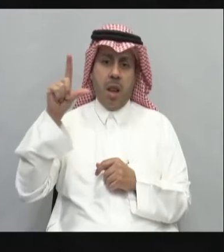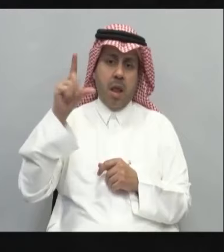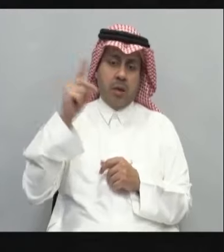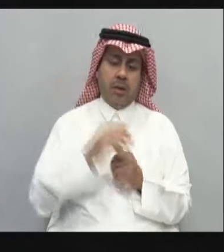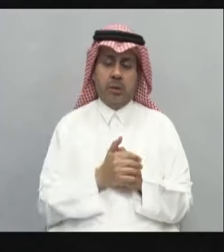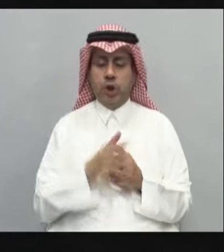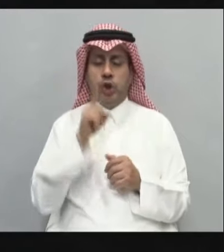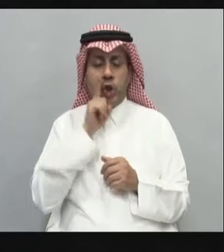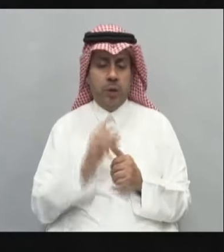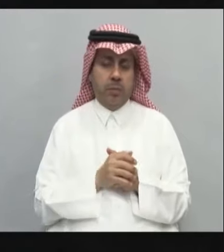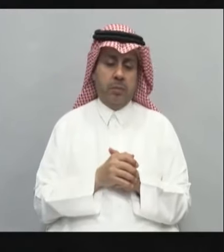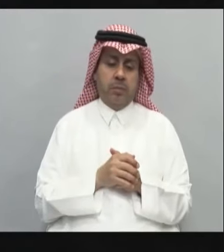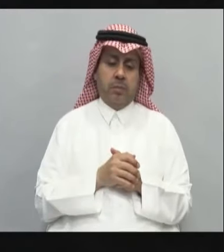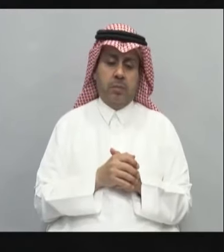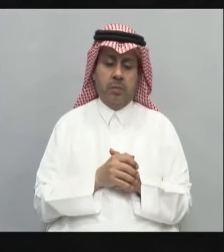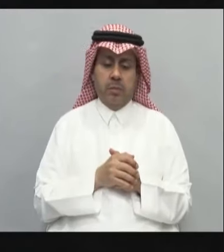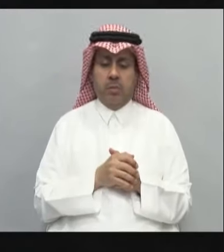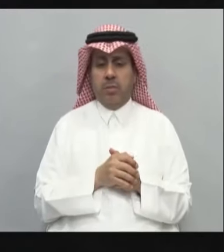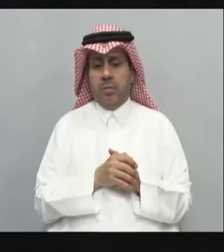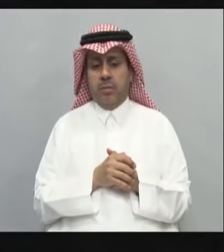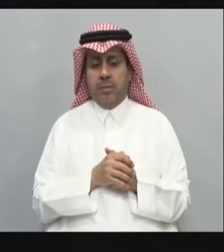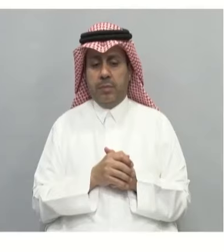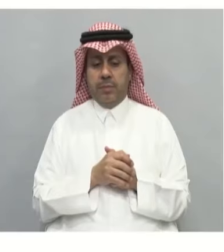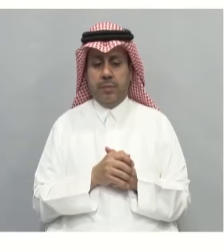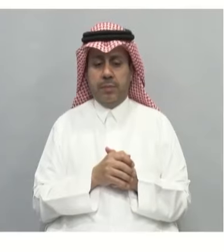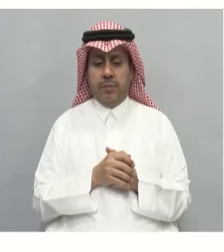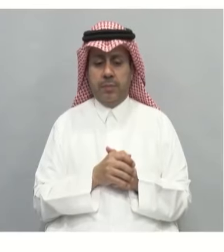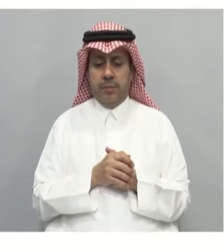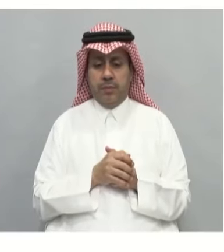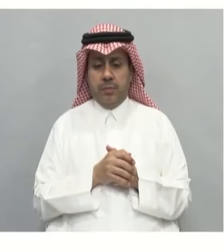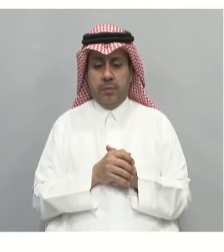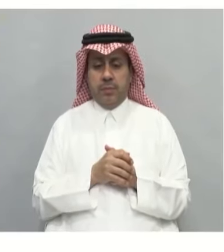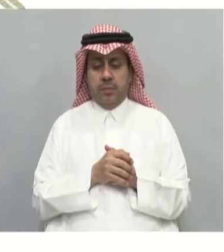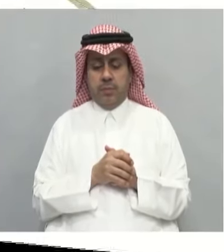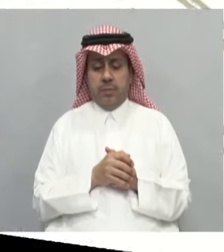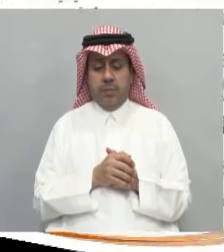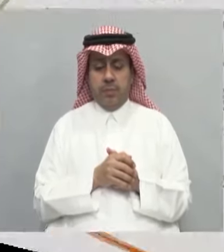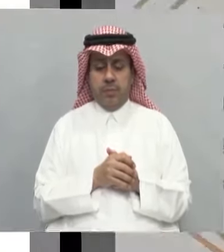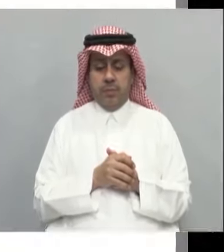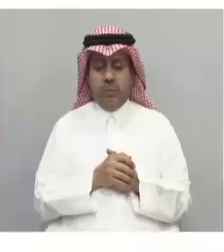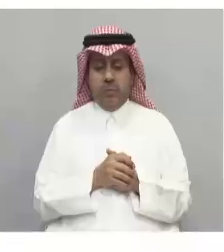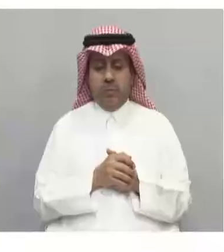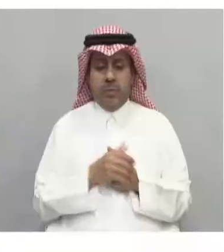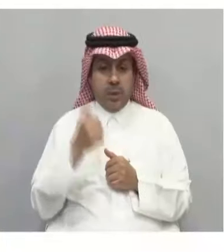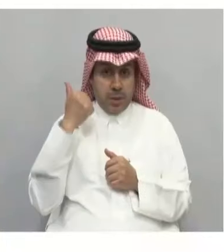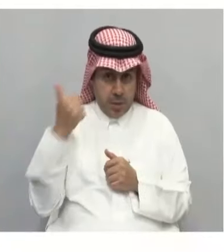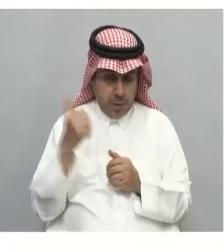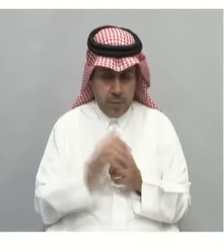بقوم تسلط عليهم الشيطان سادسا